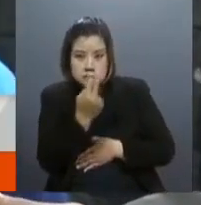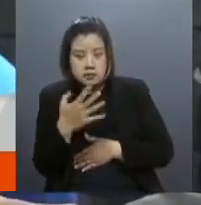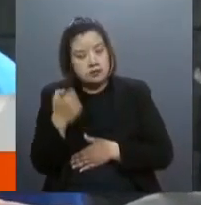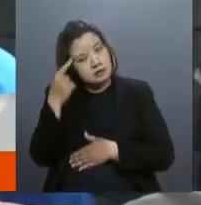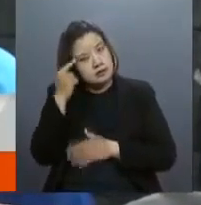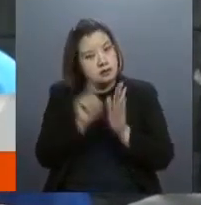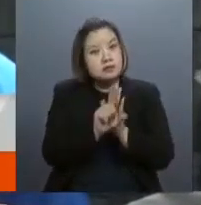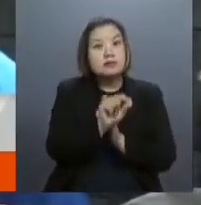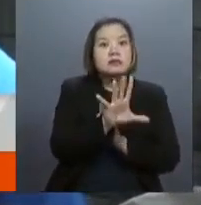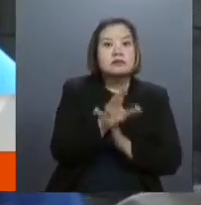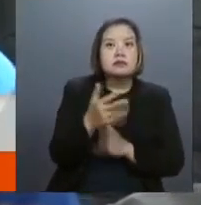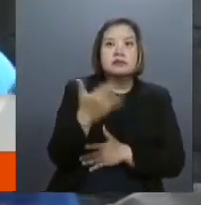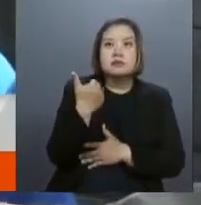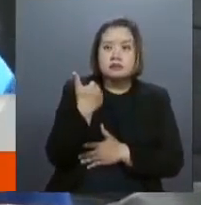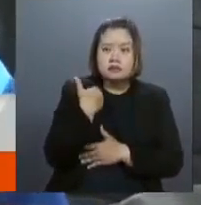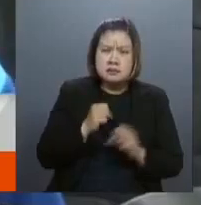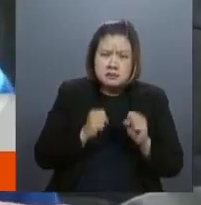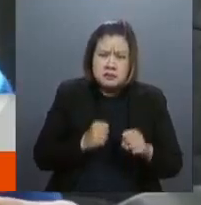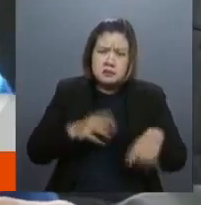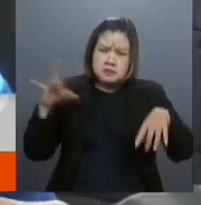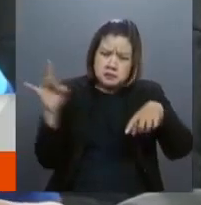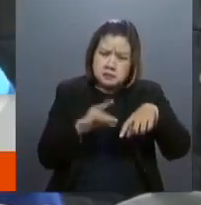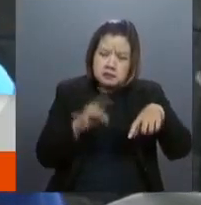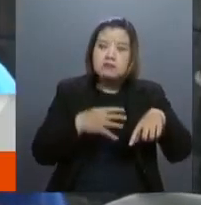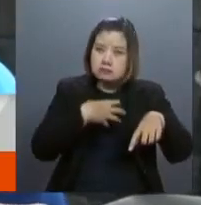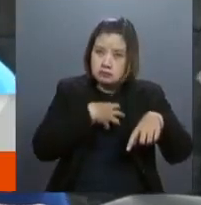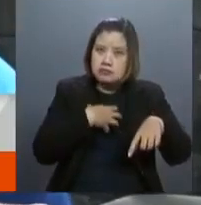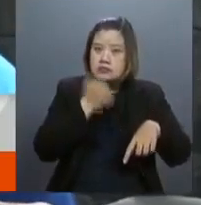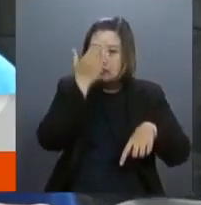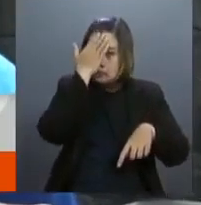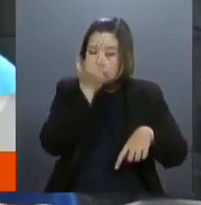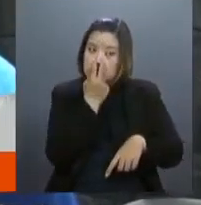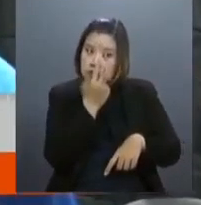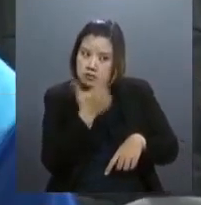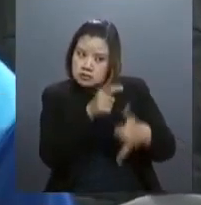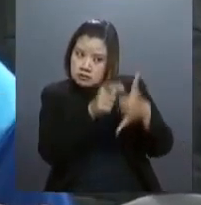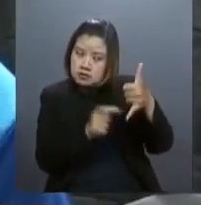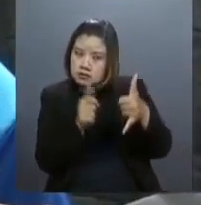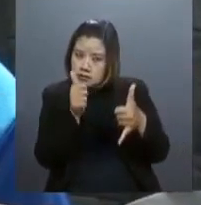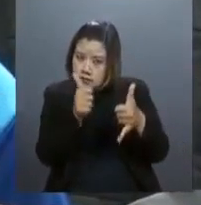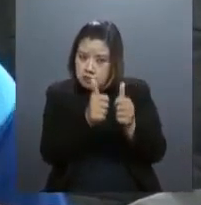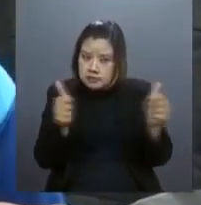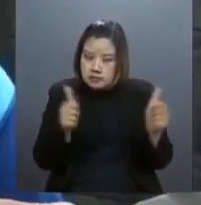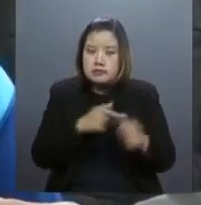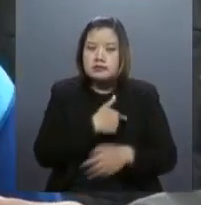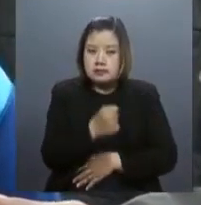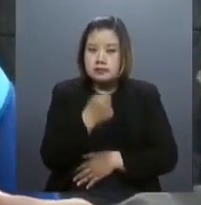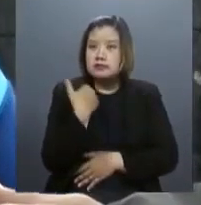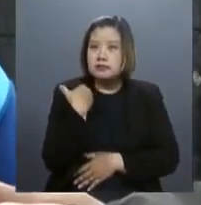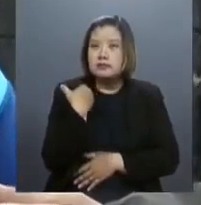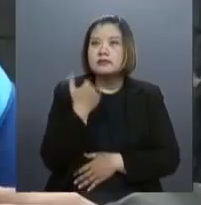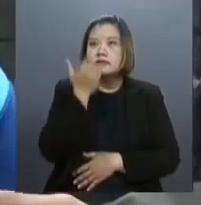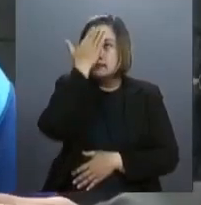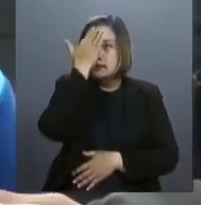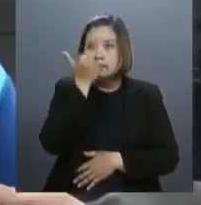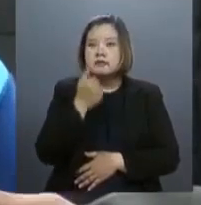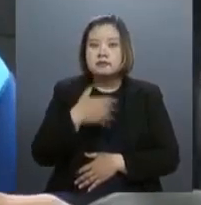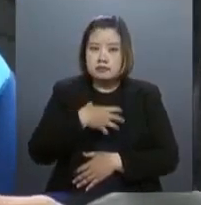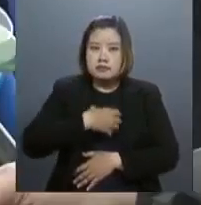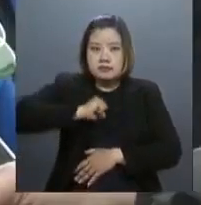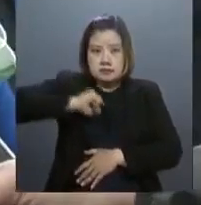แล้วก็ให้จบด้วยการยิงประตูโดยภาพรวมแล้วทุกคนก็หันมั่นใจนะครับลึกๆแล้วเราต้องการเป็นแชมป์กลุ่มให้